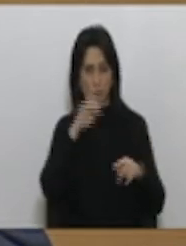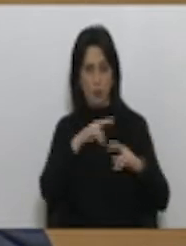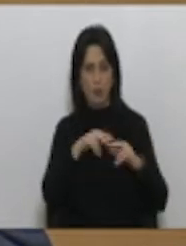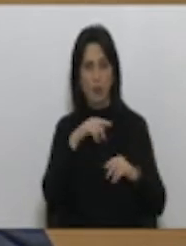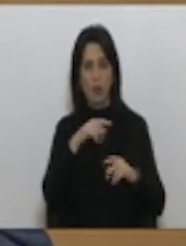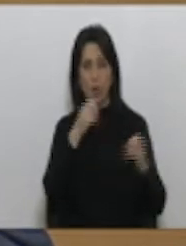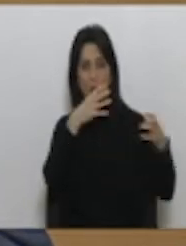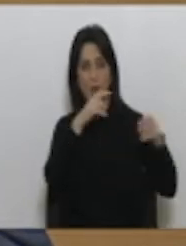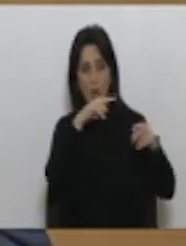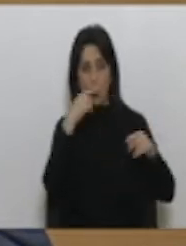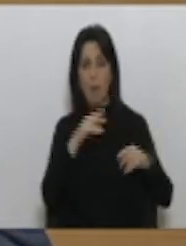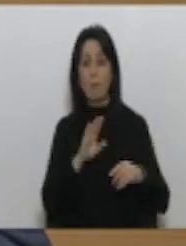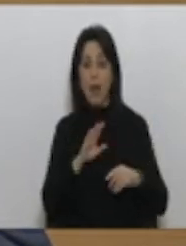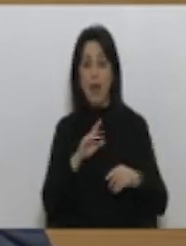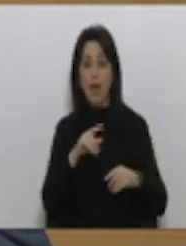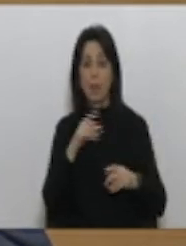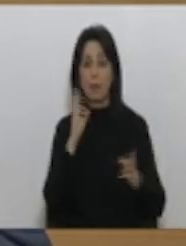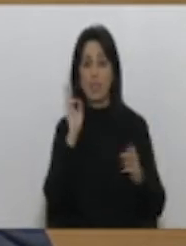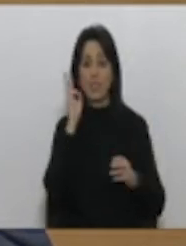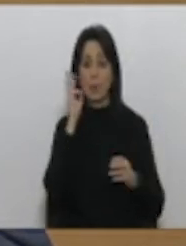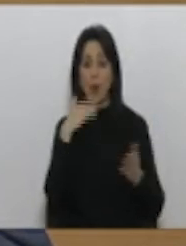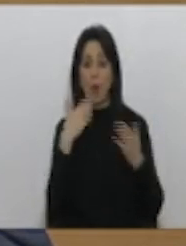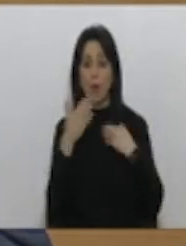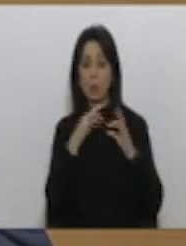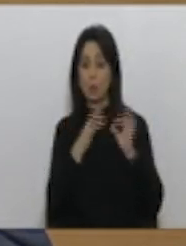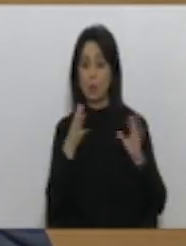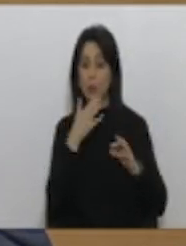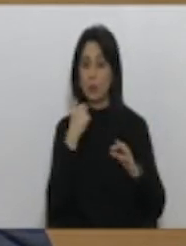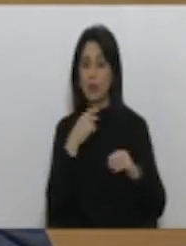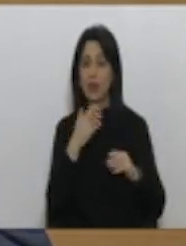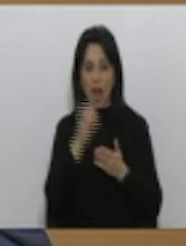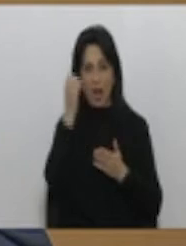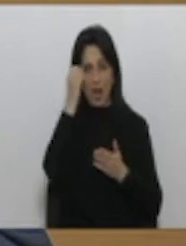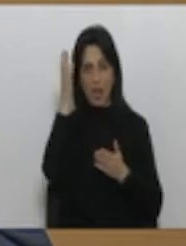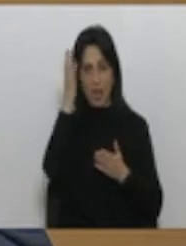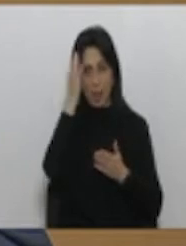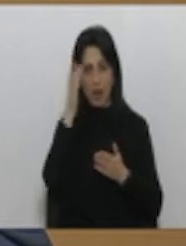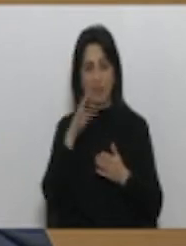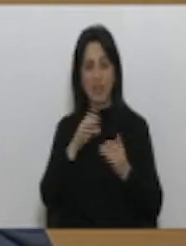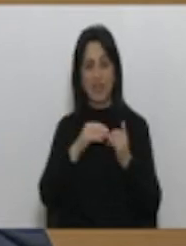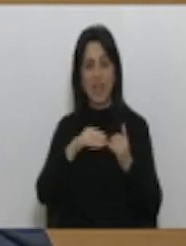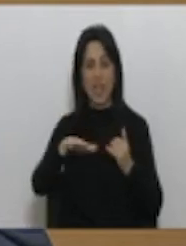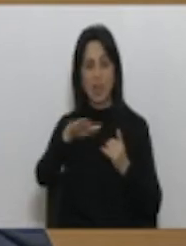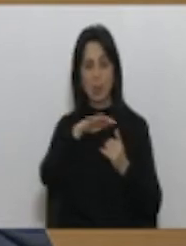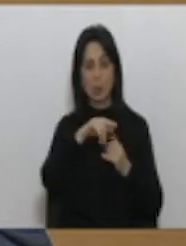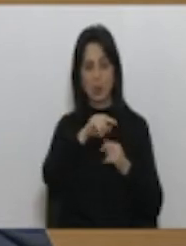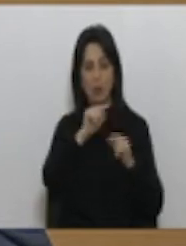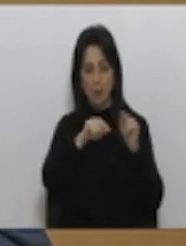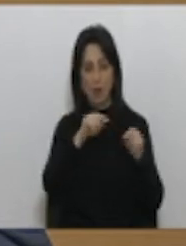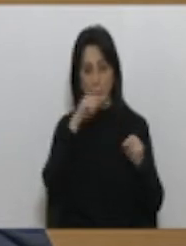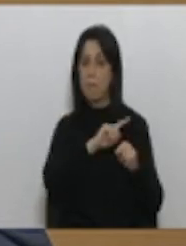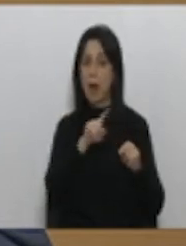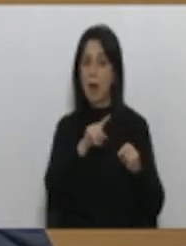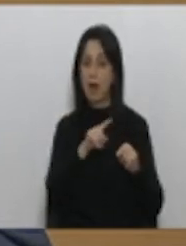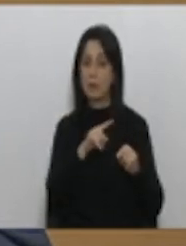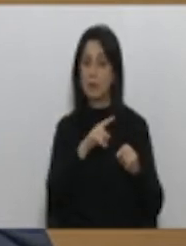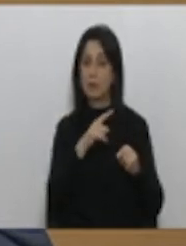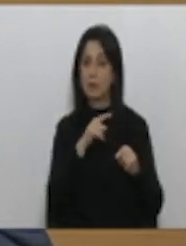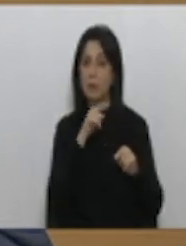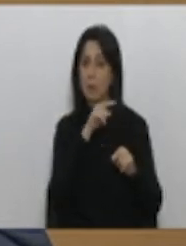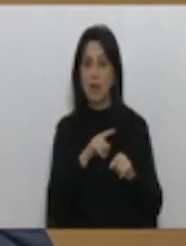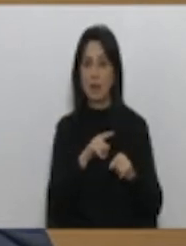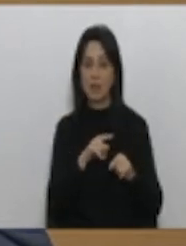მაგრამ დიპლომატიური ურთიერთობა არ გაუწყვეტია. კი აქვს იაპონიას ტერიტორიული პრეტენზიები რუსეთთან, მაგრამ მათ